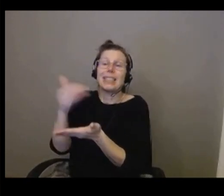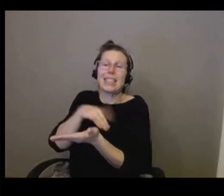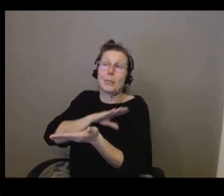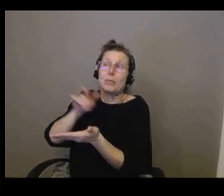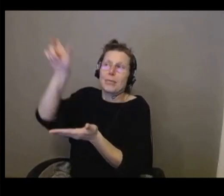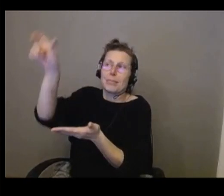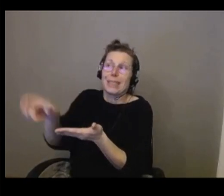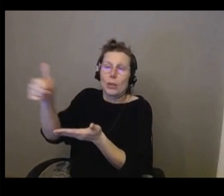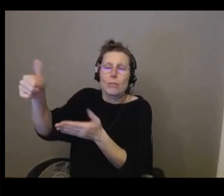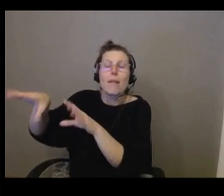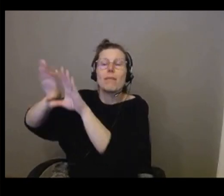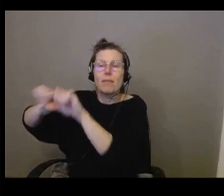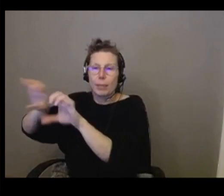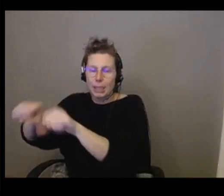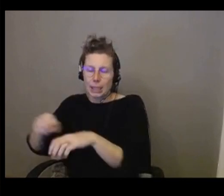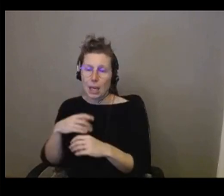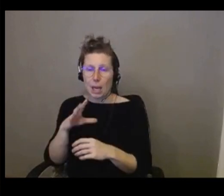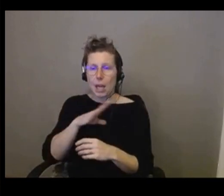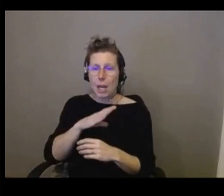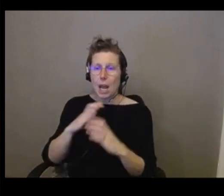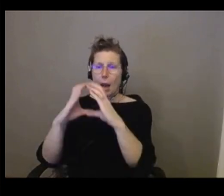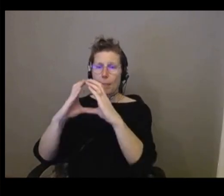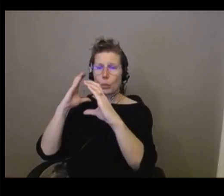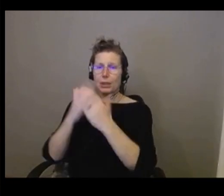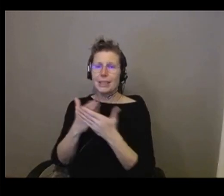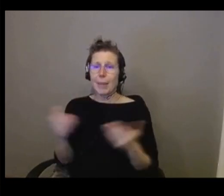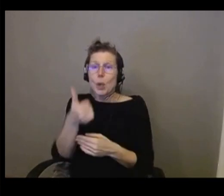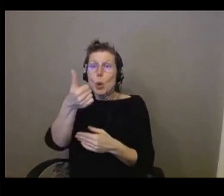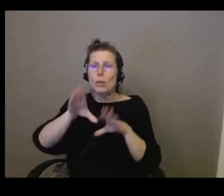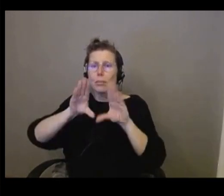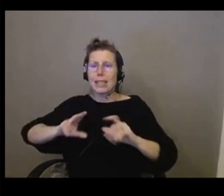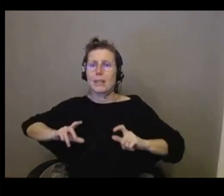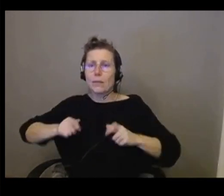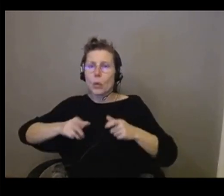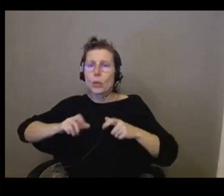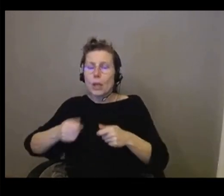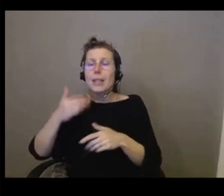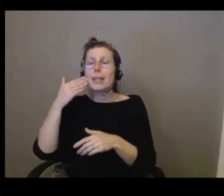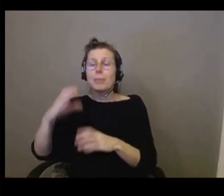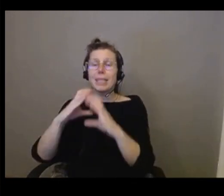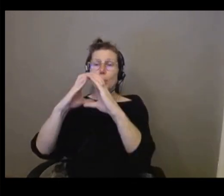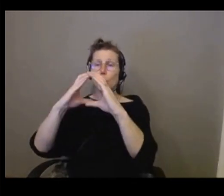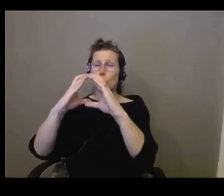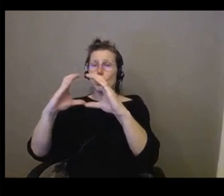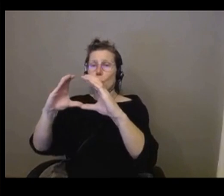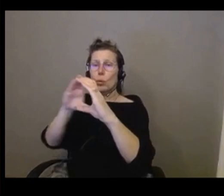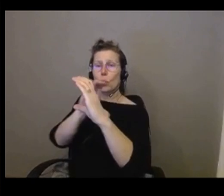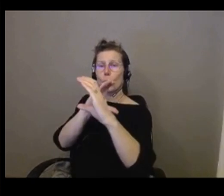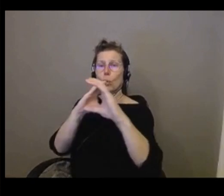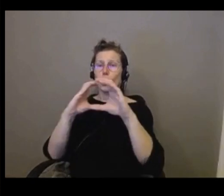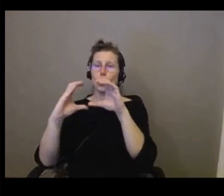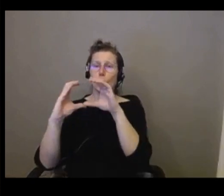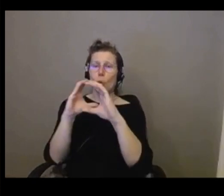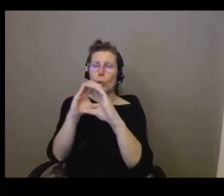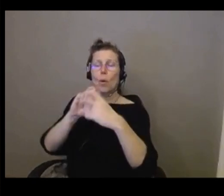roulant. Dans les bus articulés, on peut en avoir plusieurs. Je pense à nos collègues de Keolis Bordeaux, où là, il y a une flotte de véhicules où on peut effectivement avoir